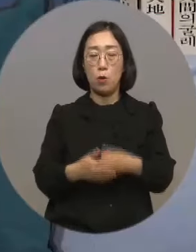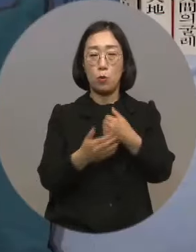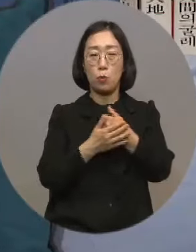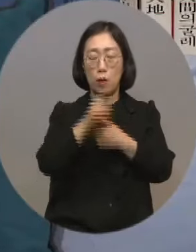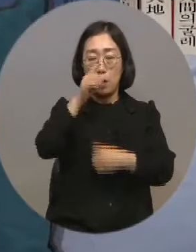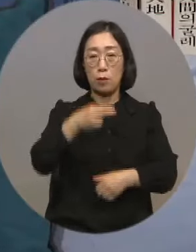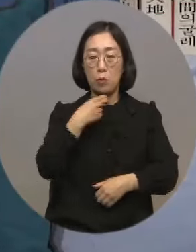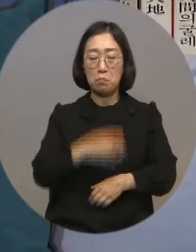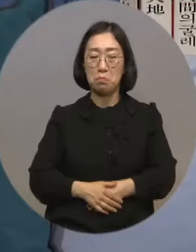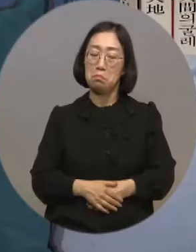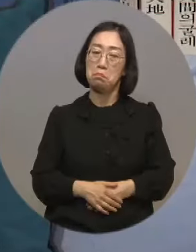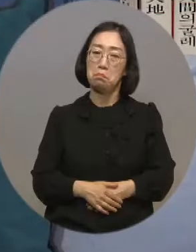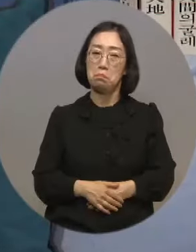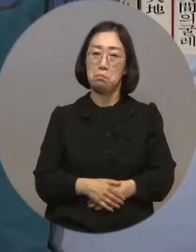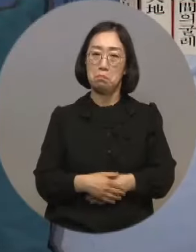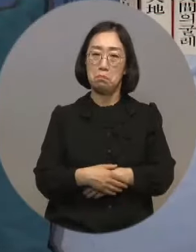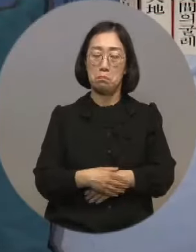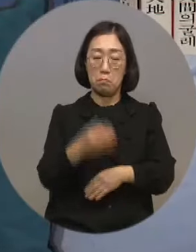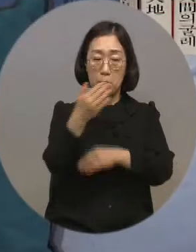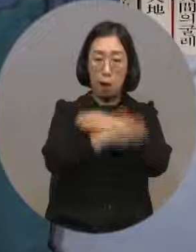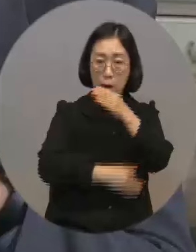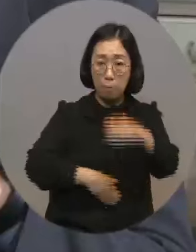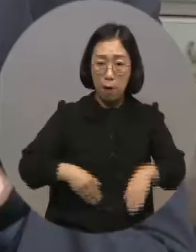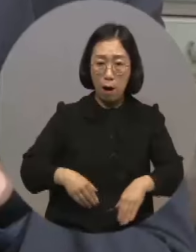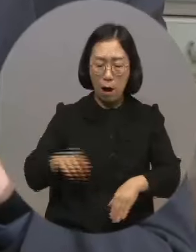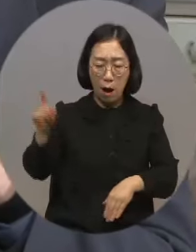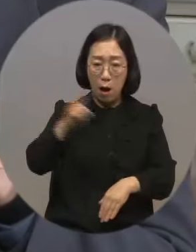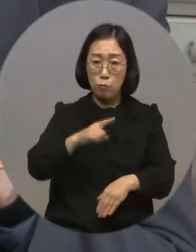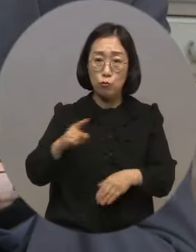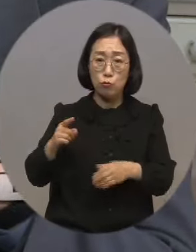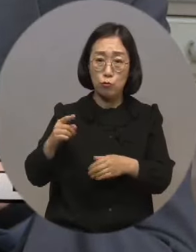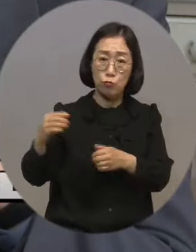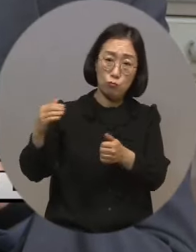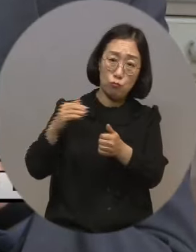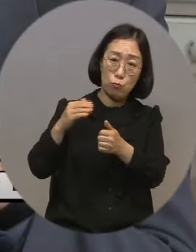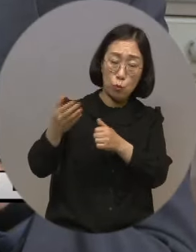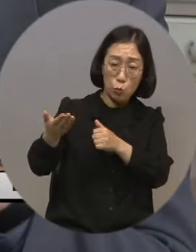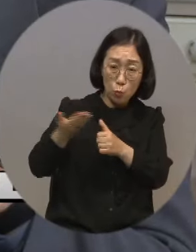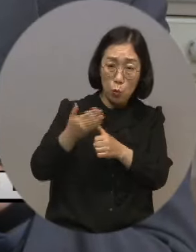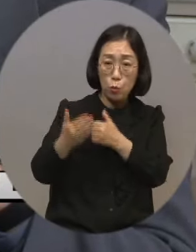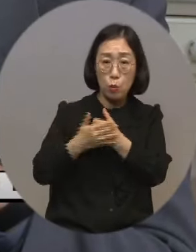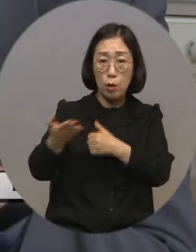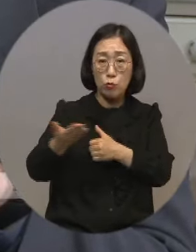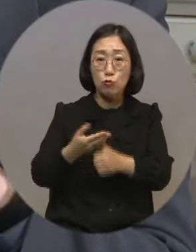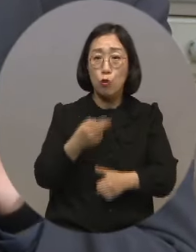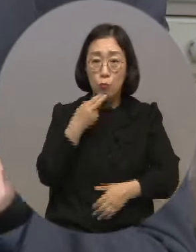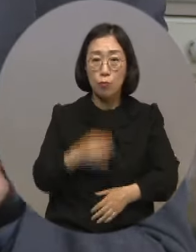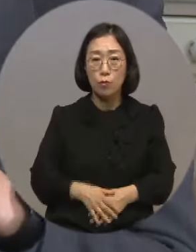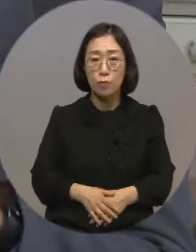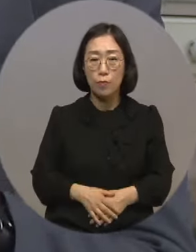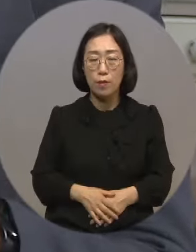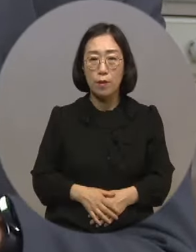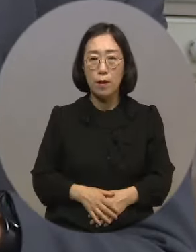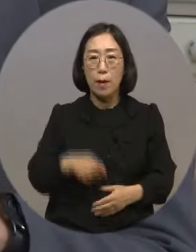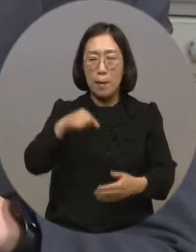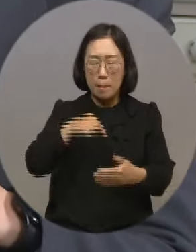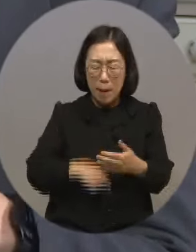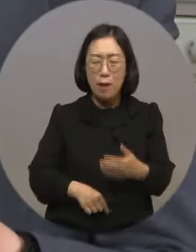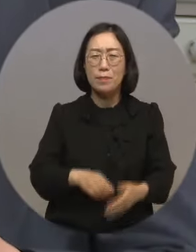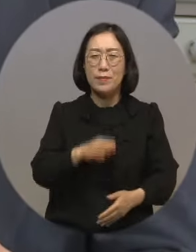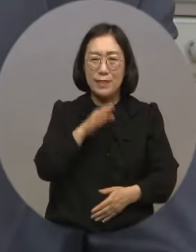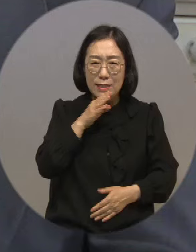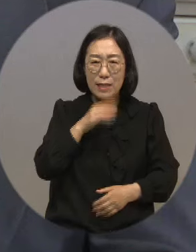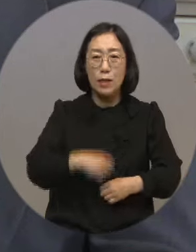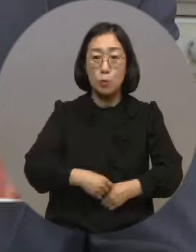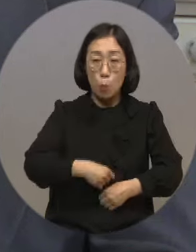텃세가 또 있고. 예. 누구도 나한테 말도 안 걸고. 근데 그거 이겨내는 방법이 다른 거 없더라고요. 그럼 뭐든지